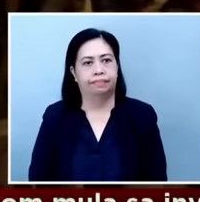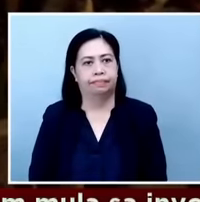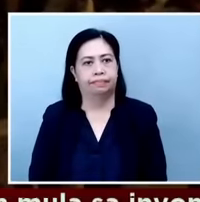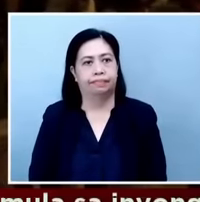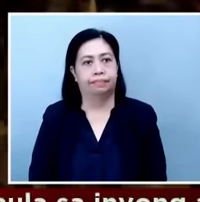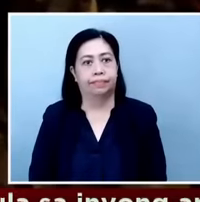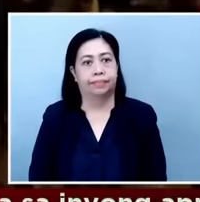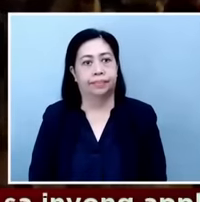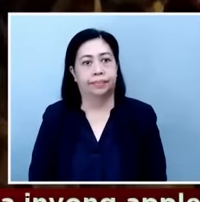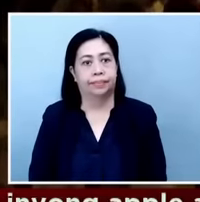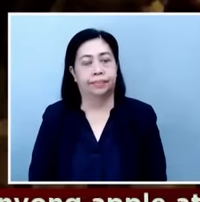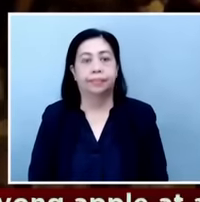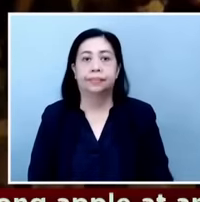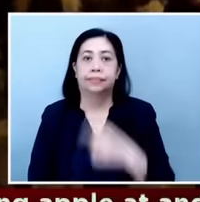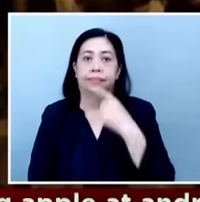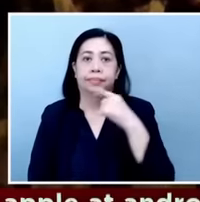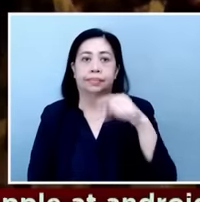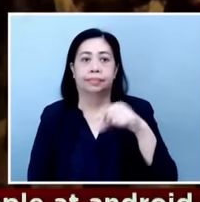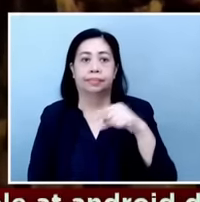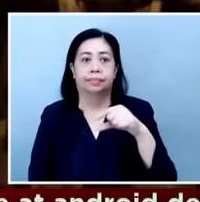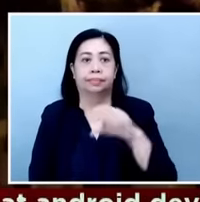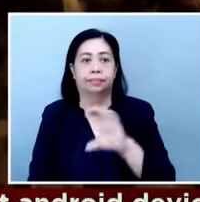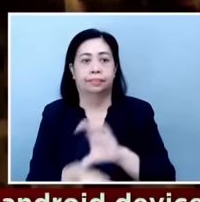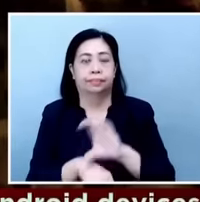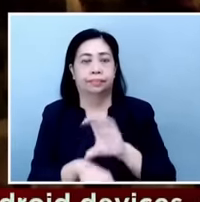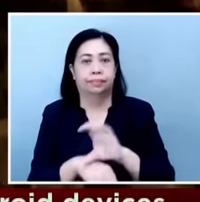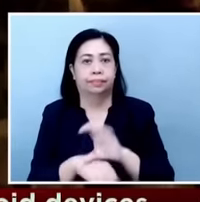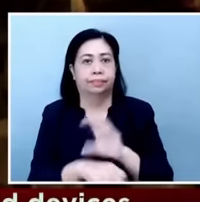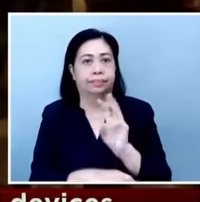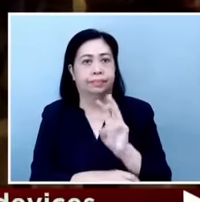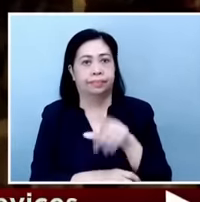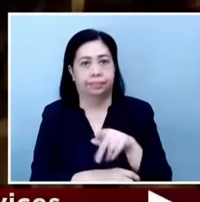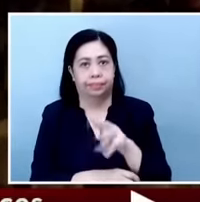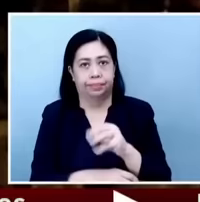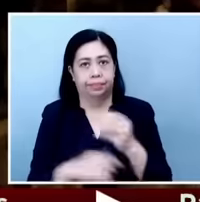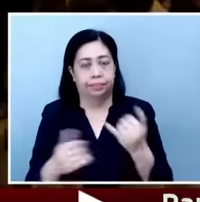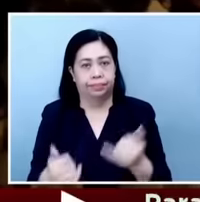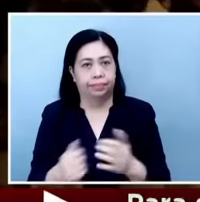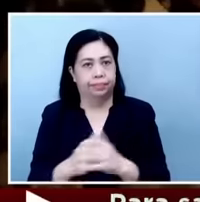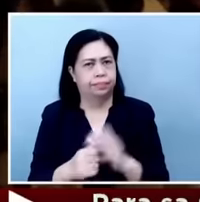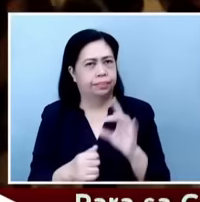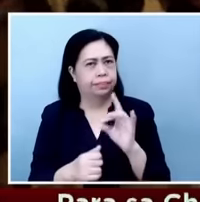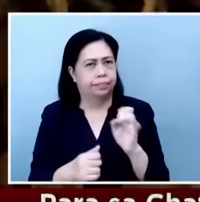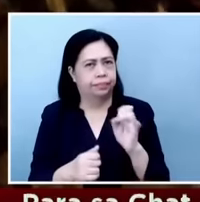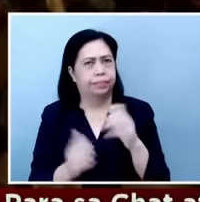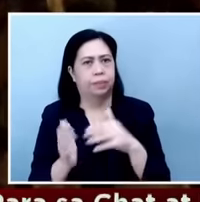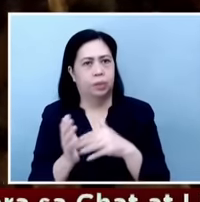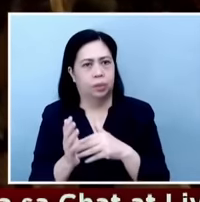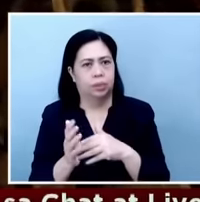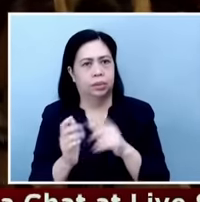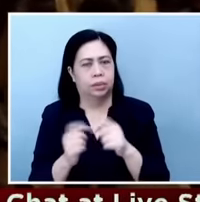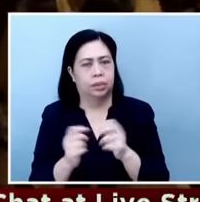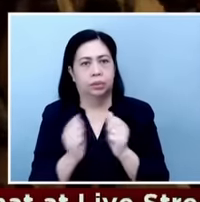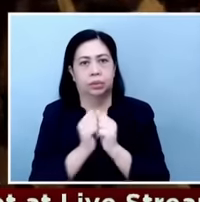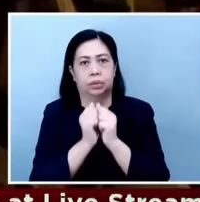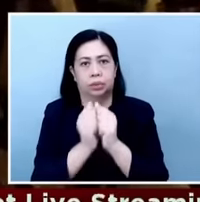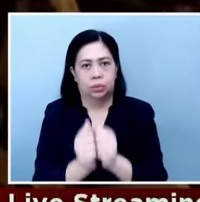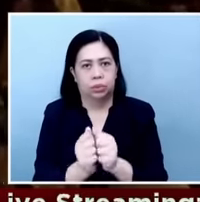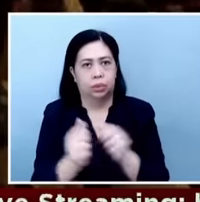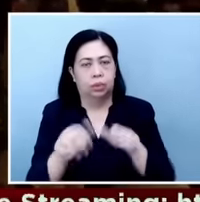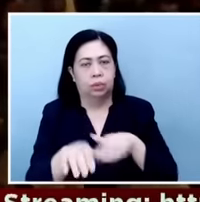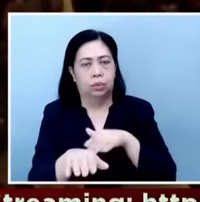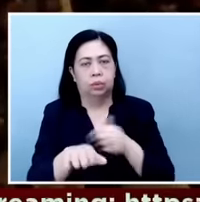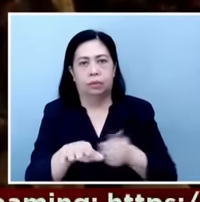Kabayan, ayon sa Quiapo Church Command Post as of 6 p.m., nasa 800,000 yung mga sumasama o sumusunod